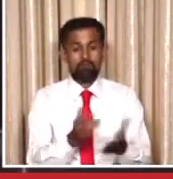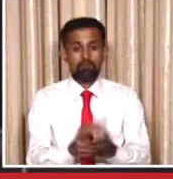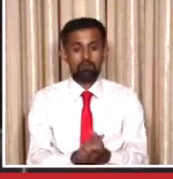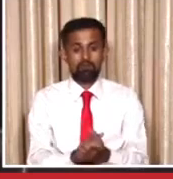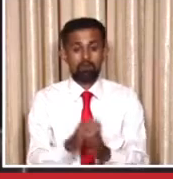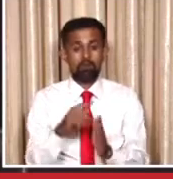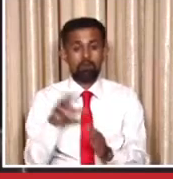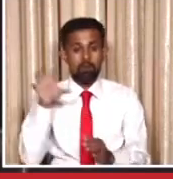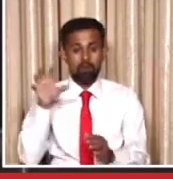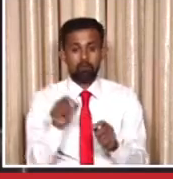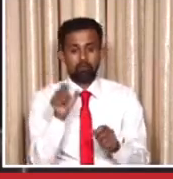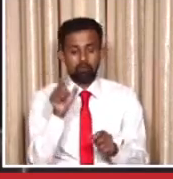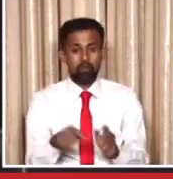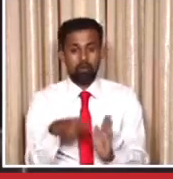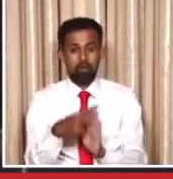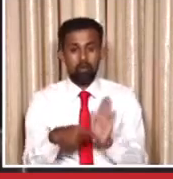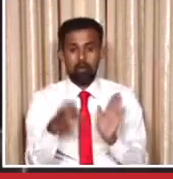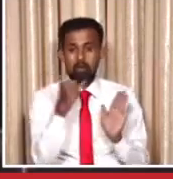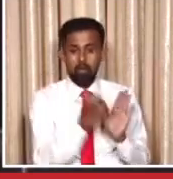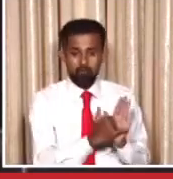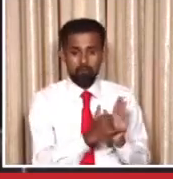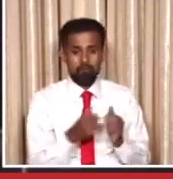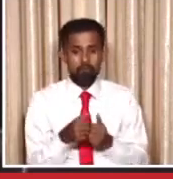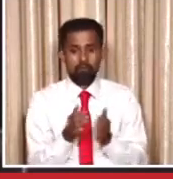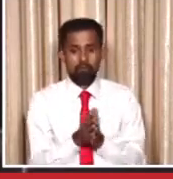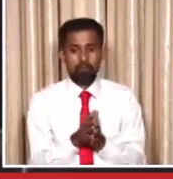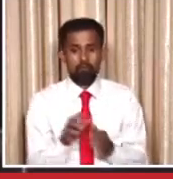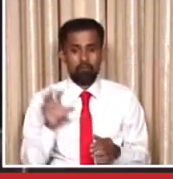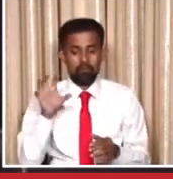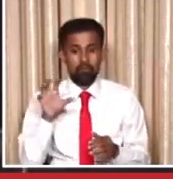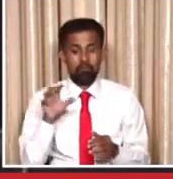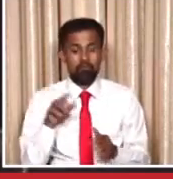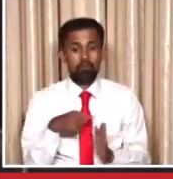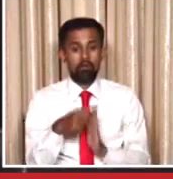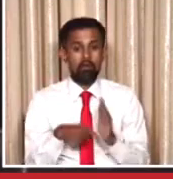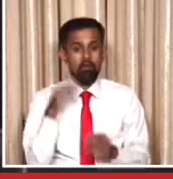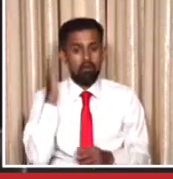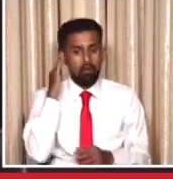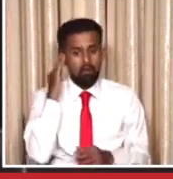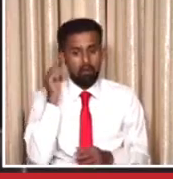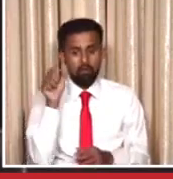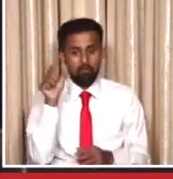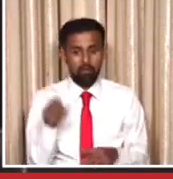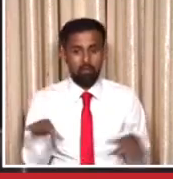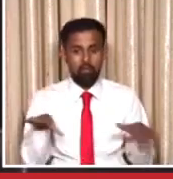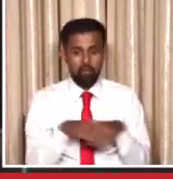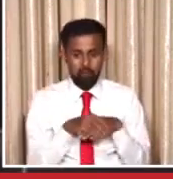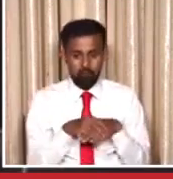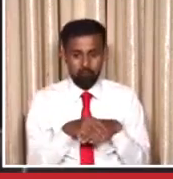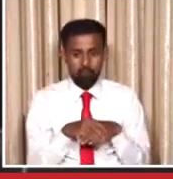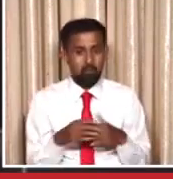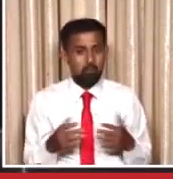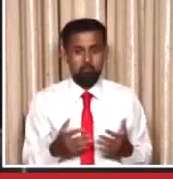ஒருவர் இலங்கைக்கு வந்து தன்னுடைய நாட்டிலே உள்ள ஒரு பெண்ணை திருமணம் செய்ய முடியாத ஒரு துர்ப்பாக்கிய நிலை முஸ்லீம்களுக்கு இருக்கிறது. எனவே